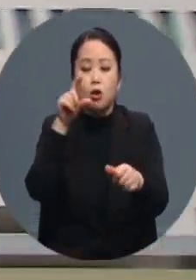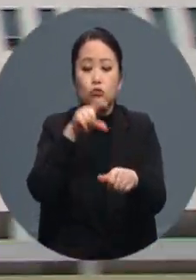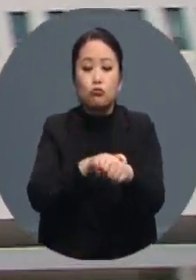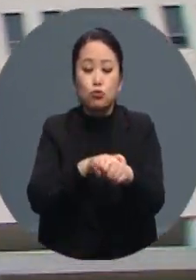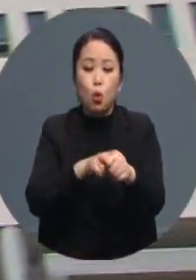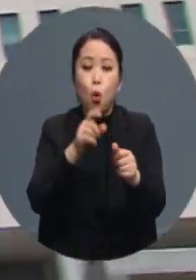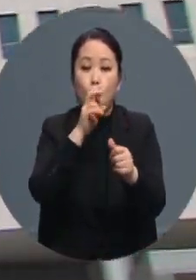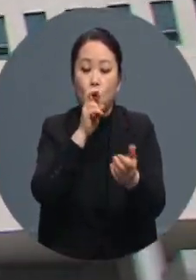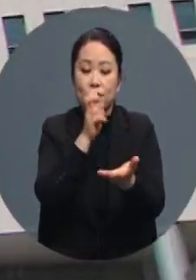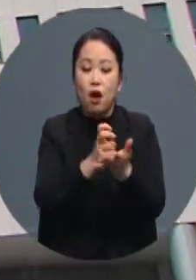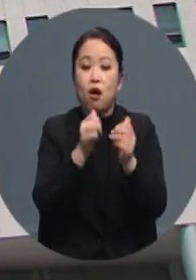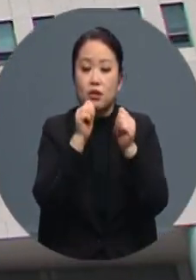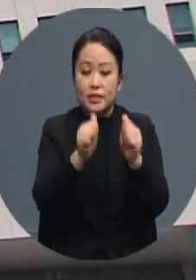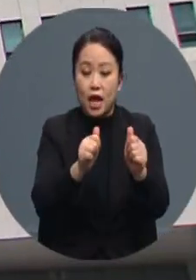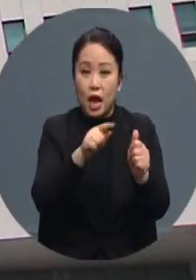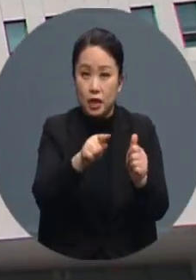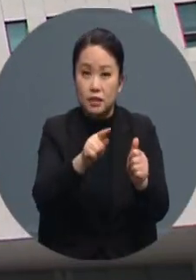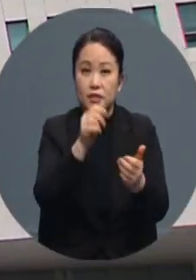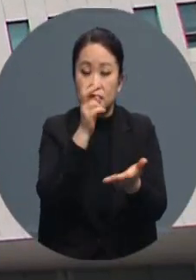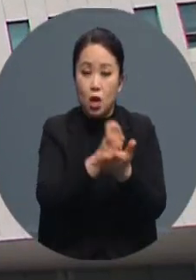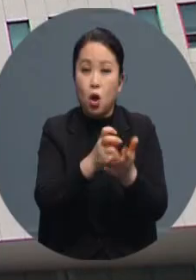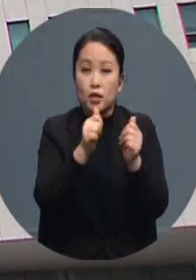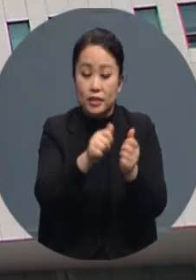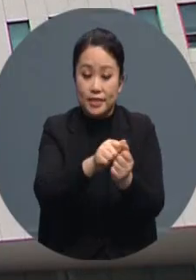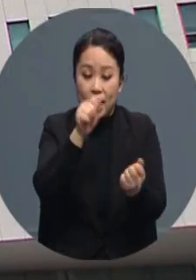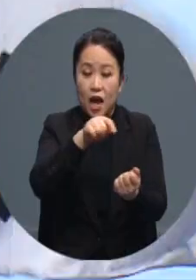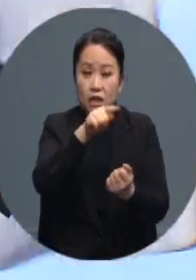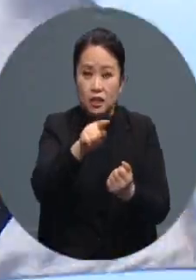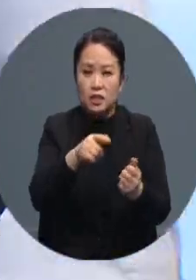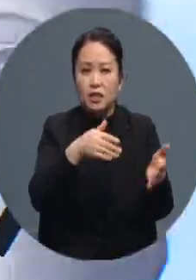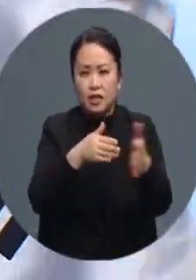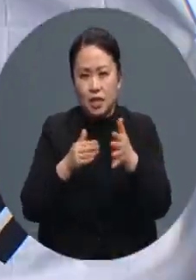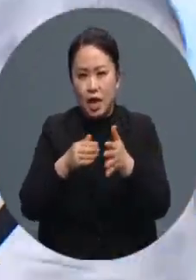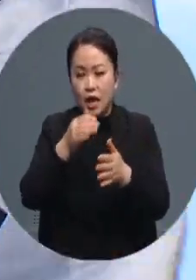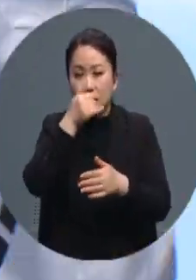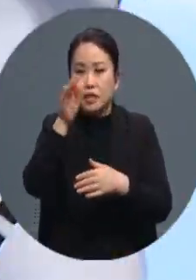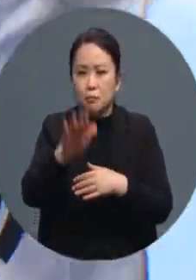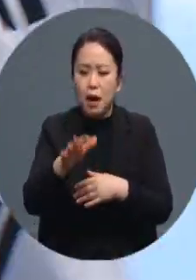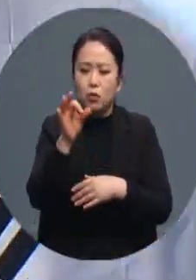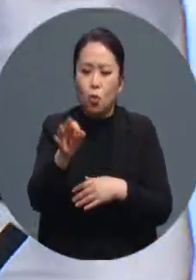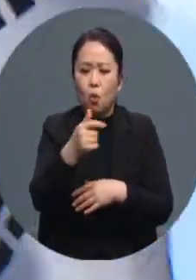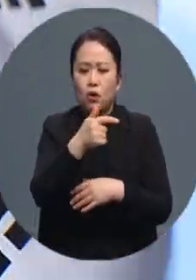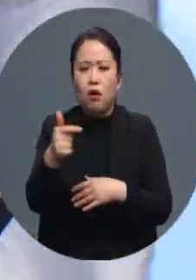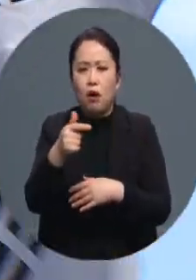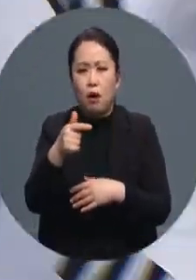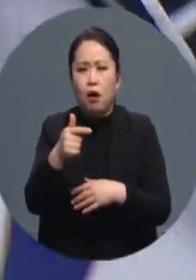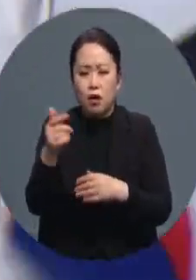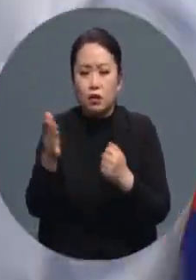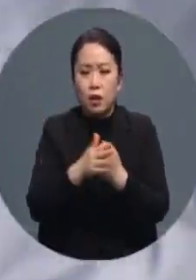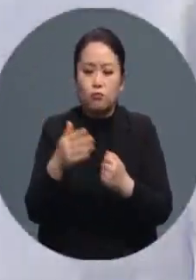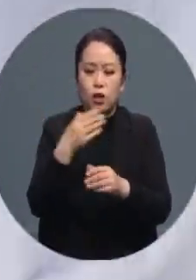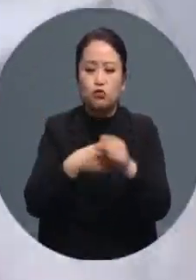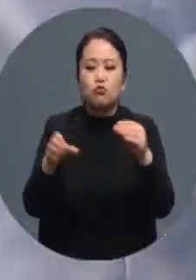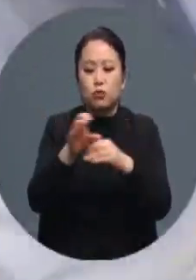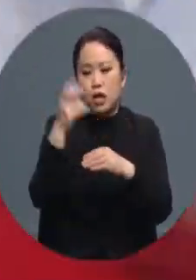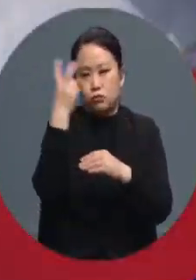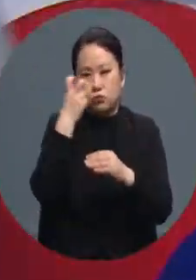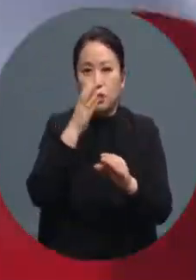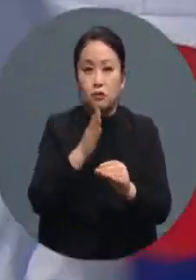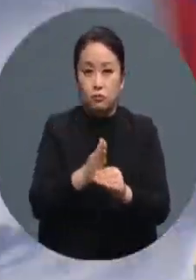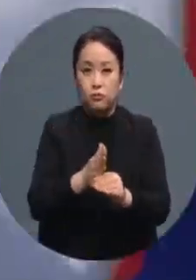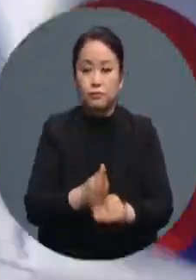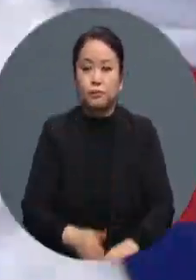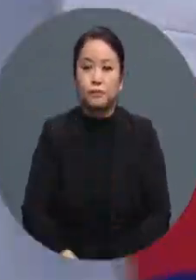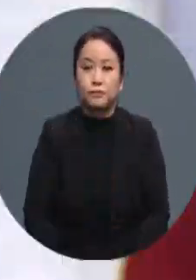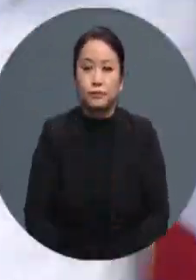사건을 넘겨받은 검찰은 피해 규모가 커 추가 수사를 벌이고 있다고 밝혔습니다 MBC 뉴스